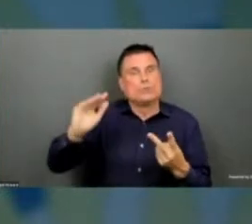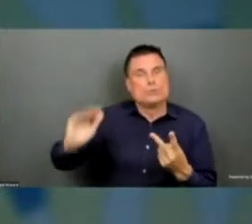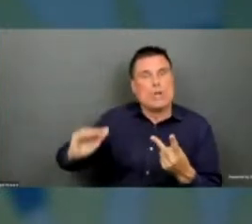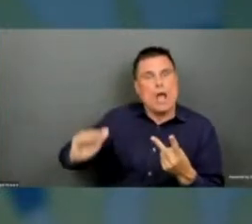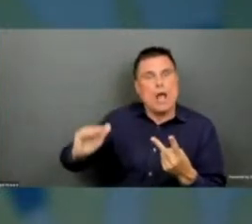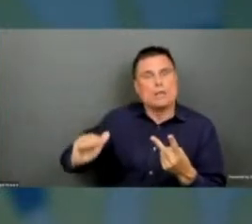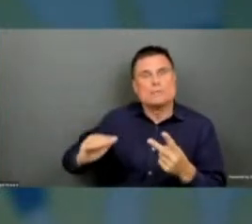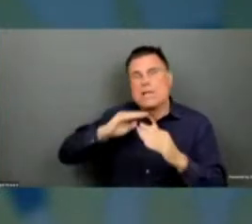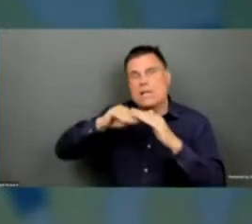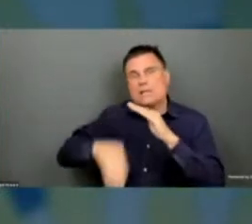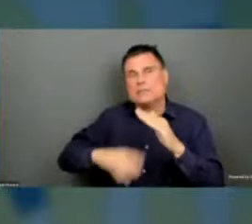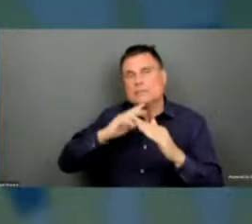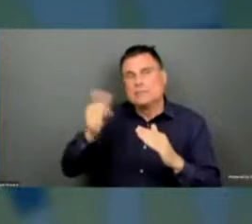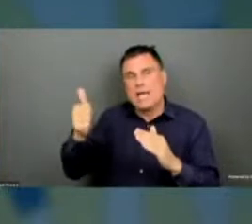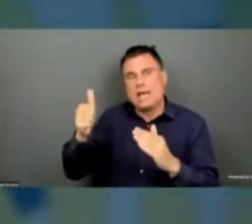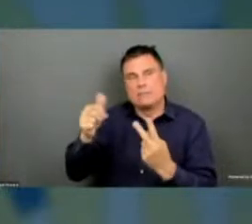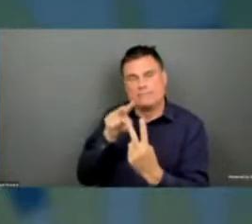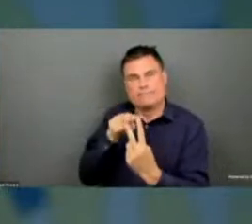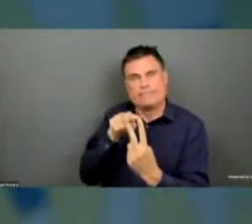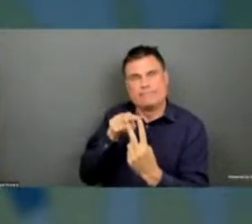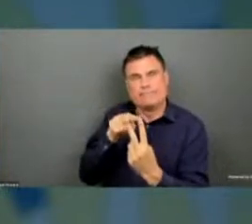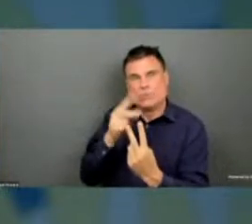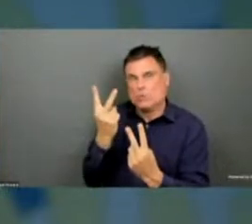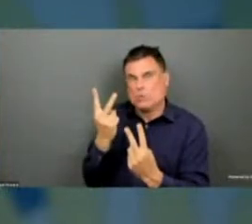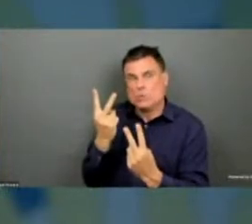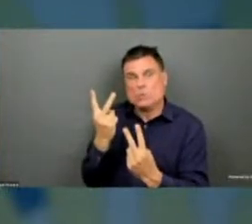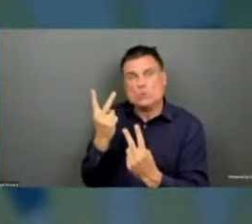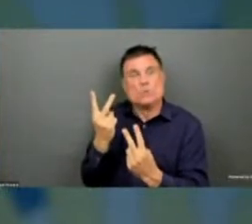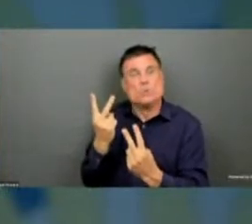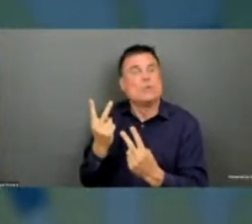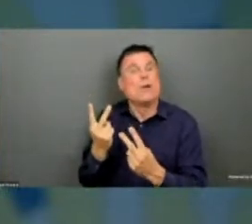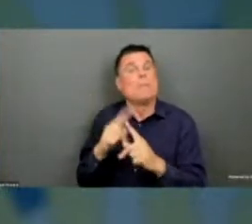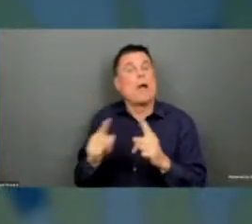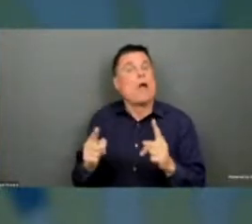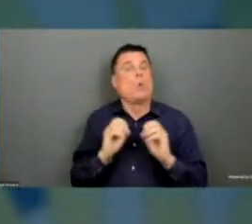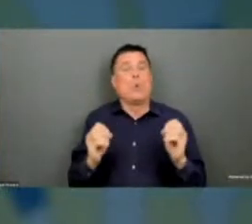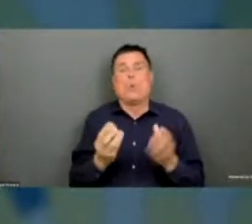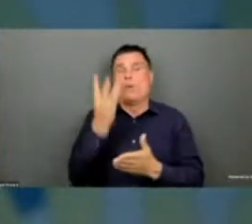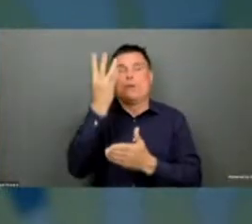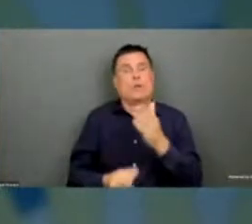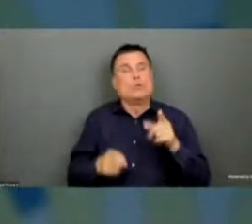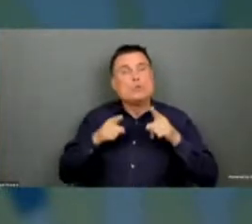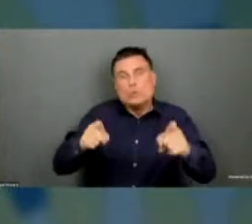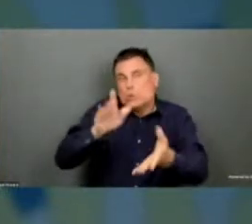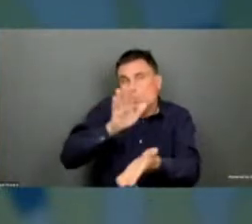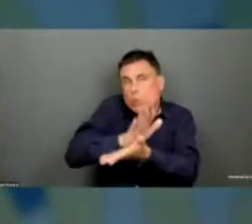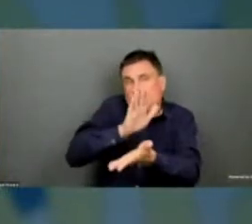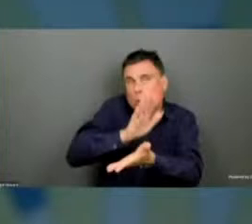这个10岁以上的开始哒哒哒哒就高了，然后一直到了